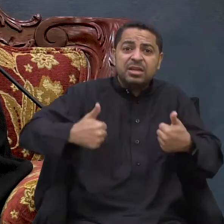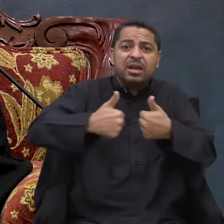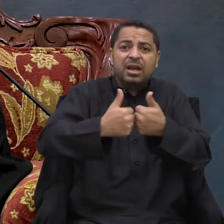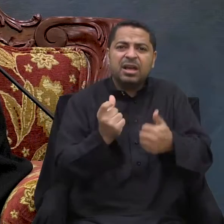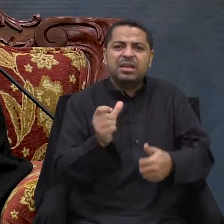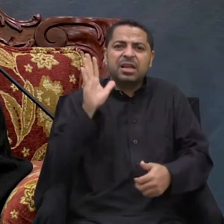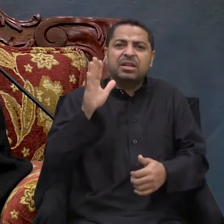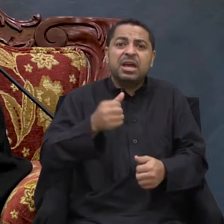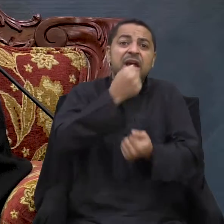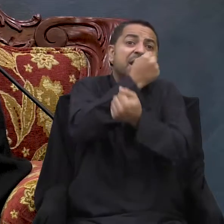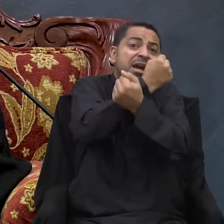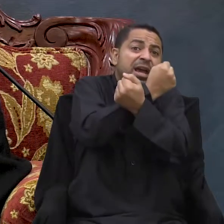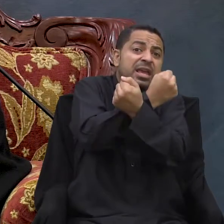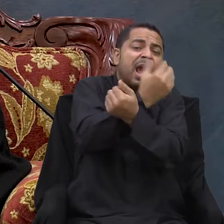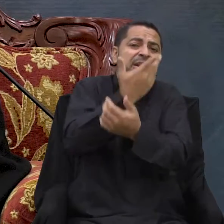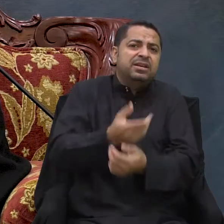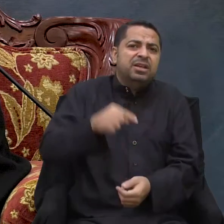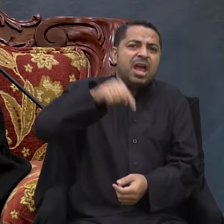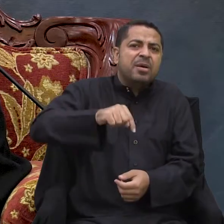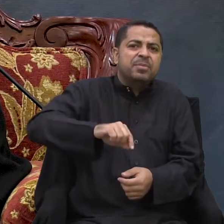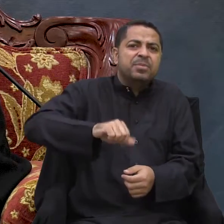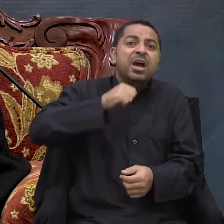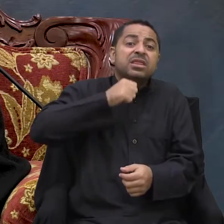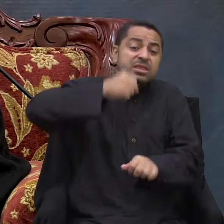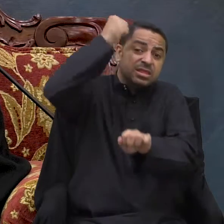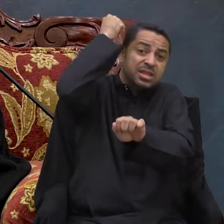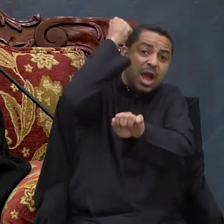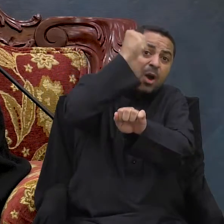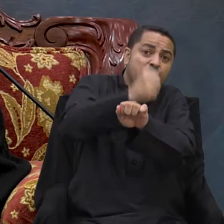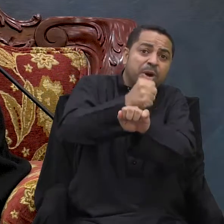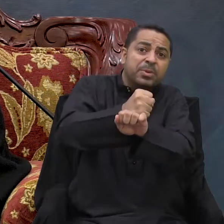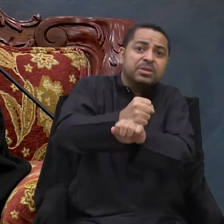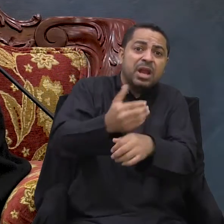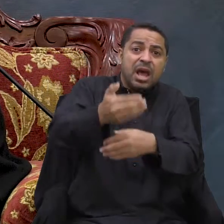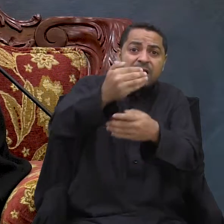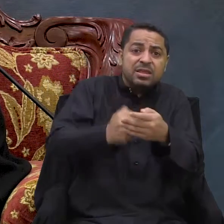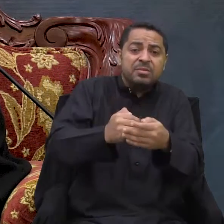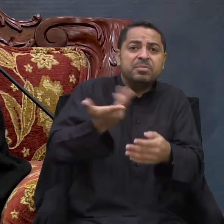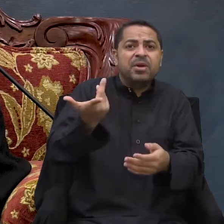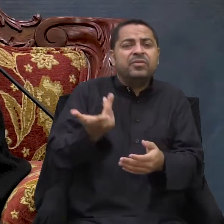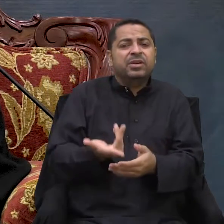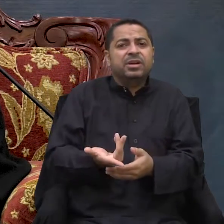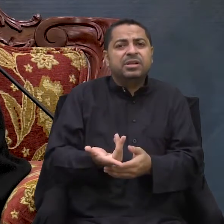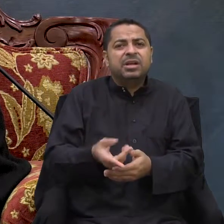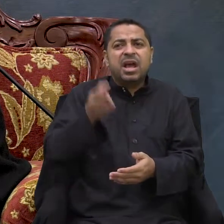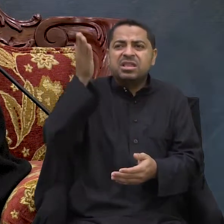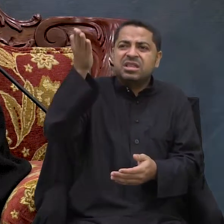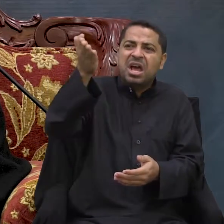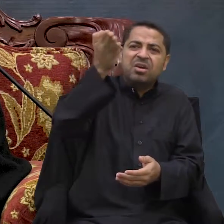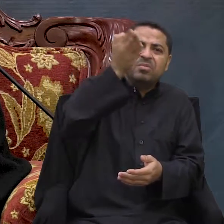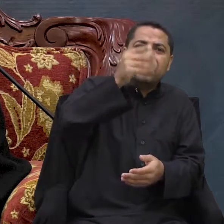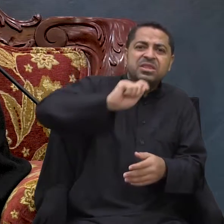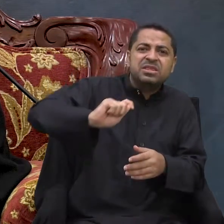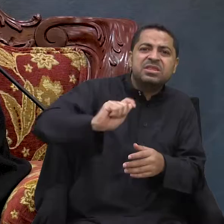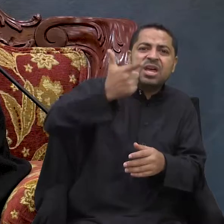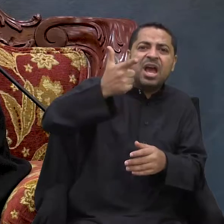والسيف مشيم والجاش طامن والرأي لما يستحصف، ولكن